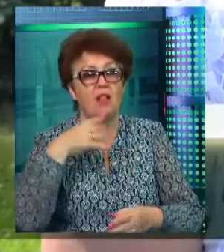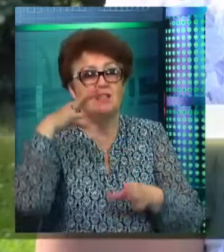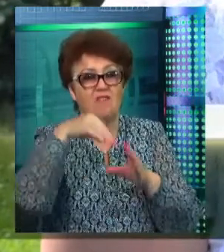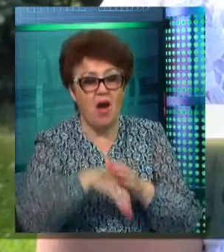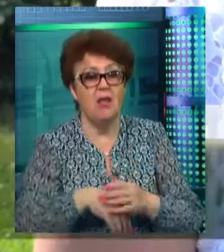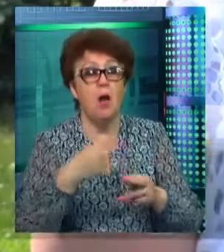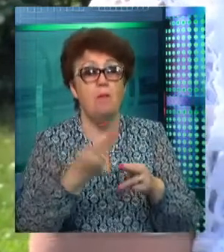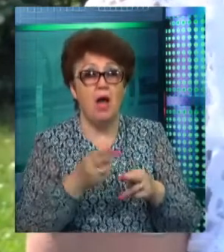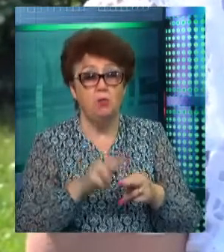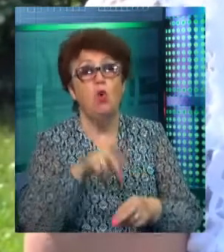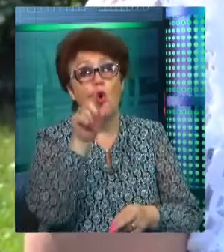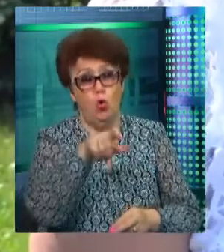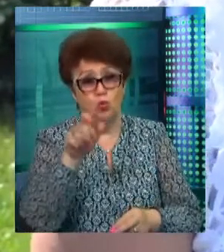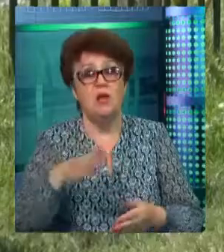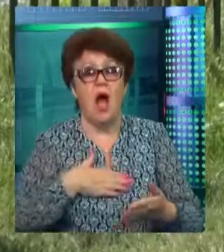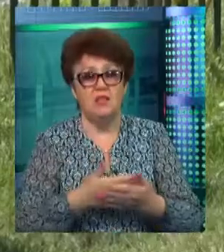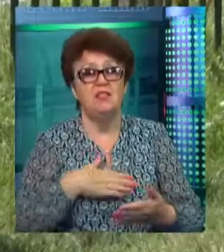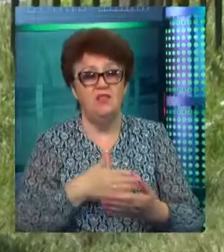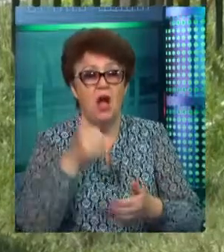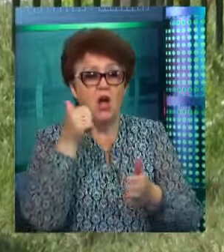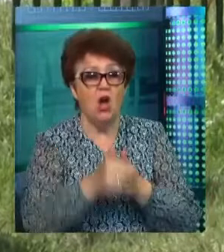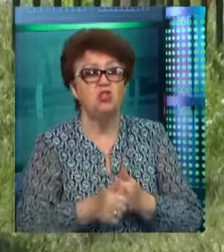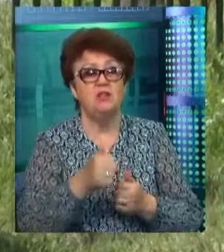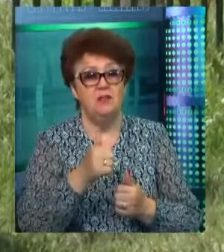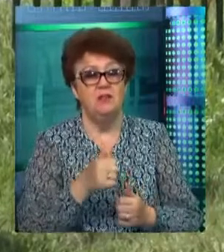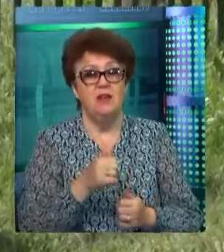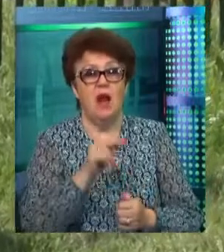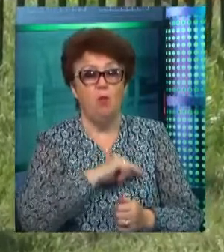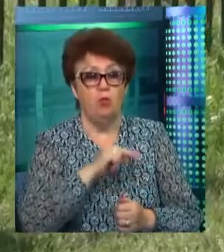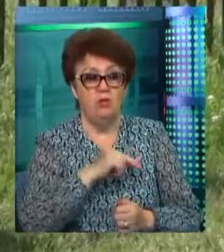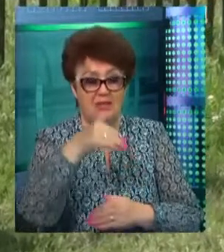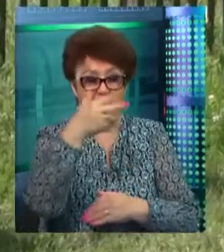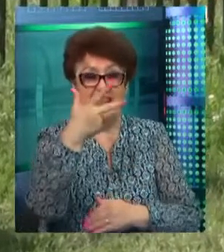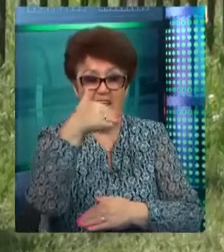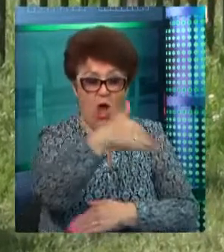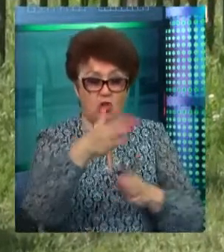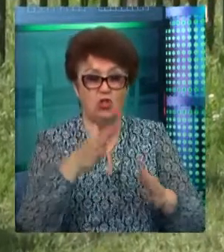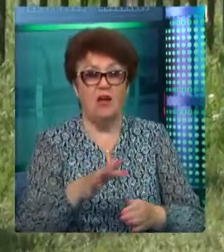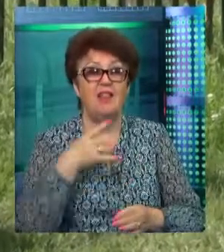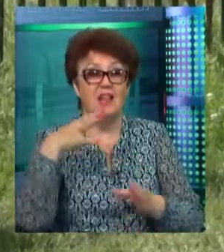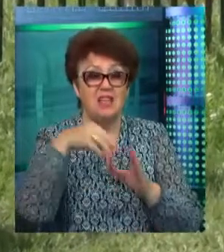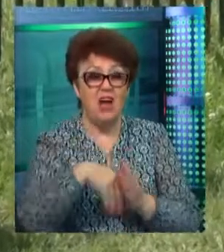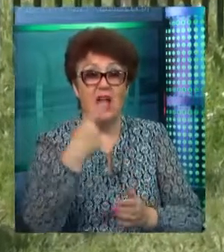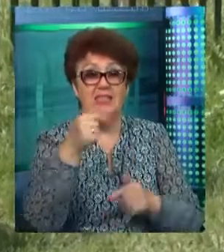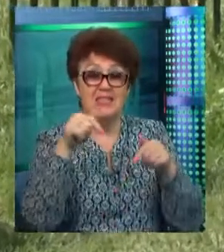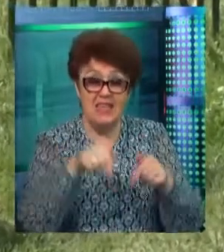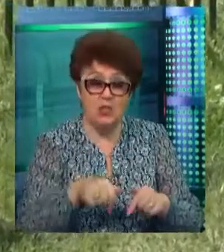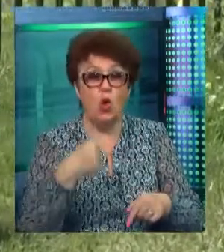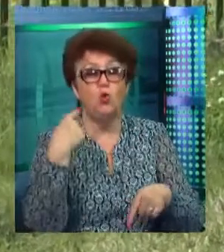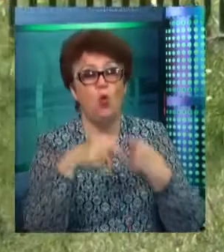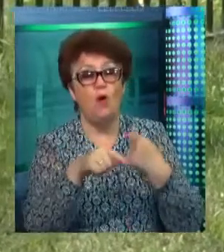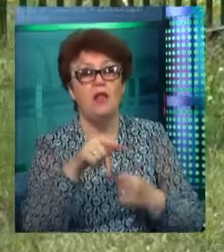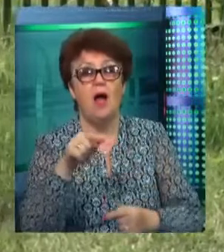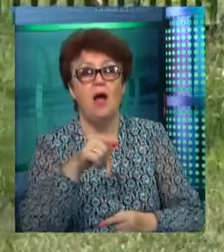поэтому люди активно каждой из нее работает три ящика для голосования один здесь на участке другой на